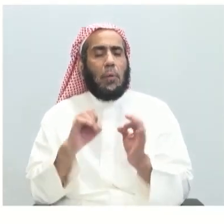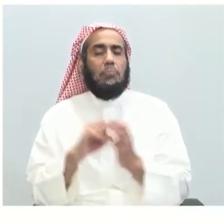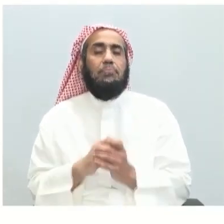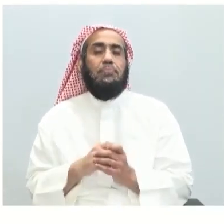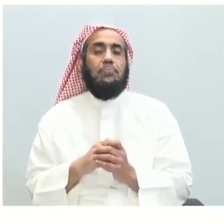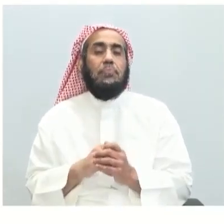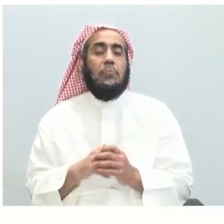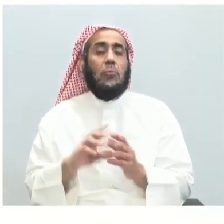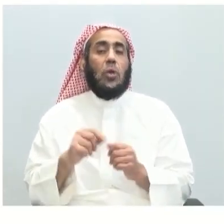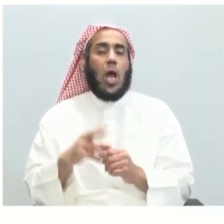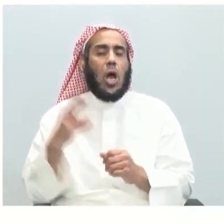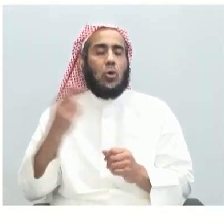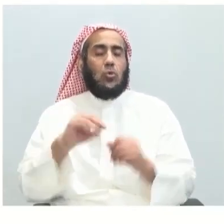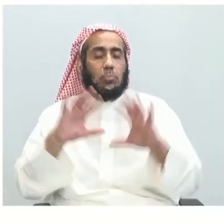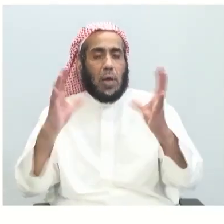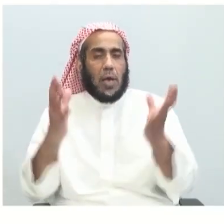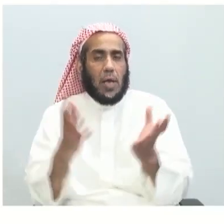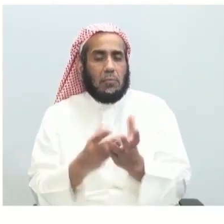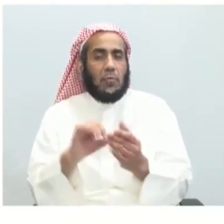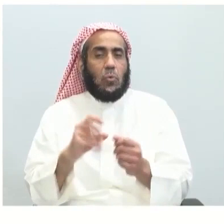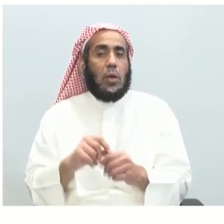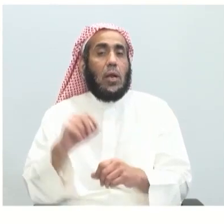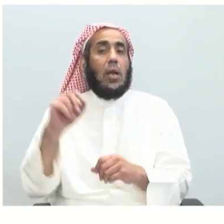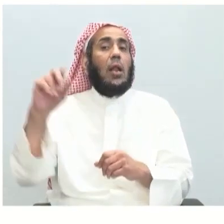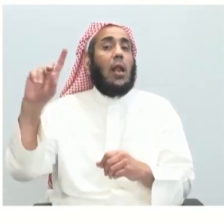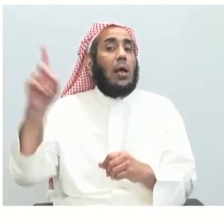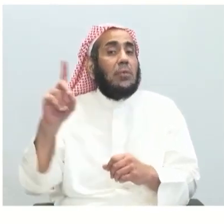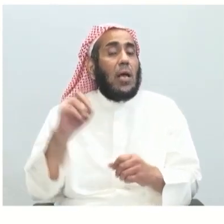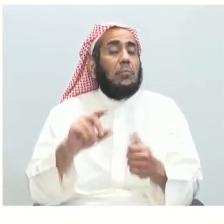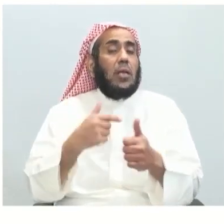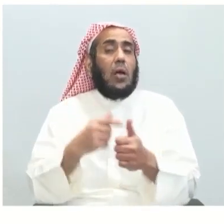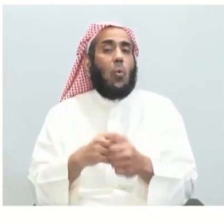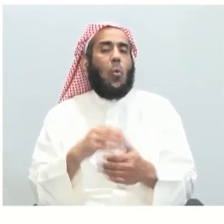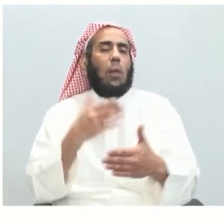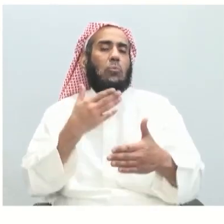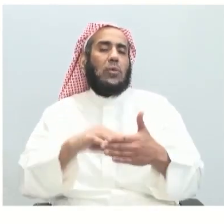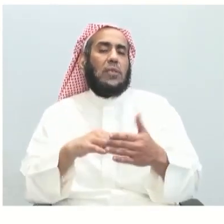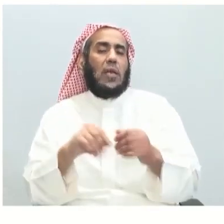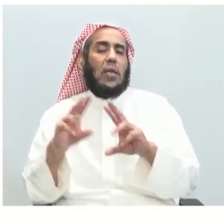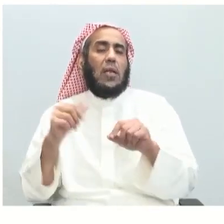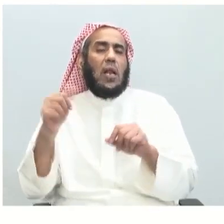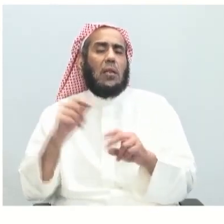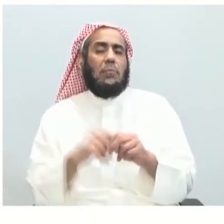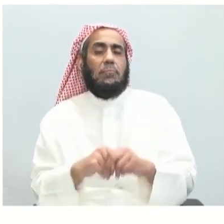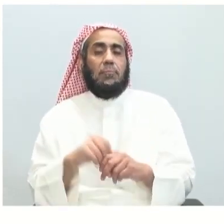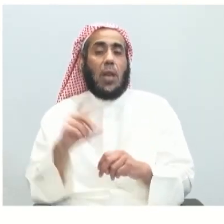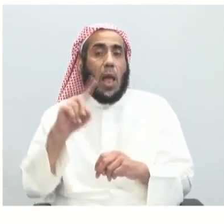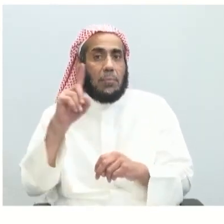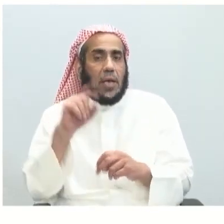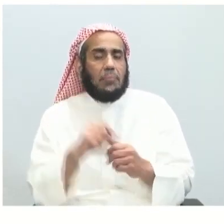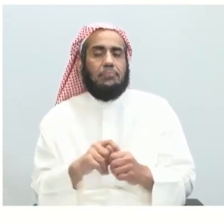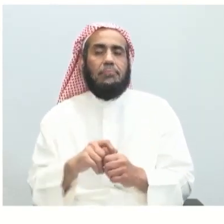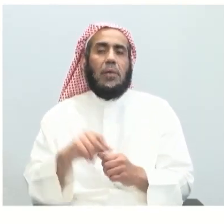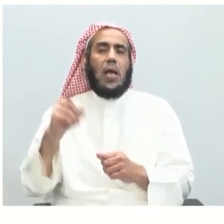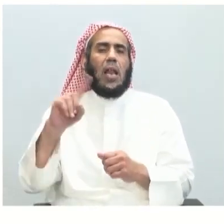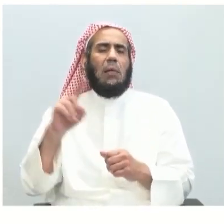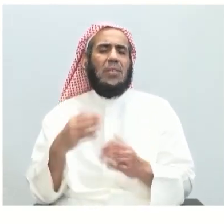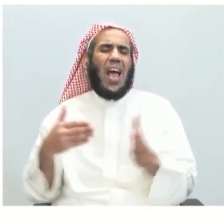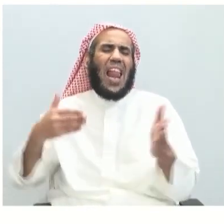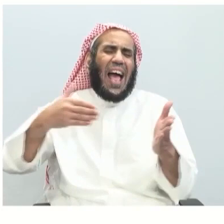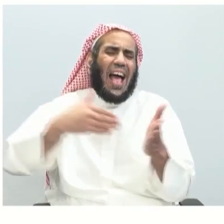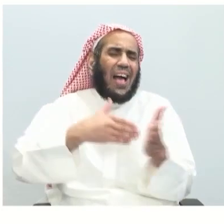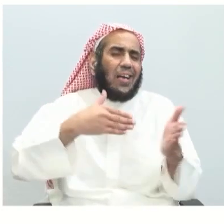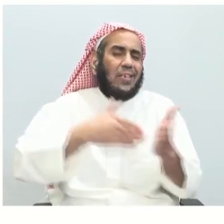هنا ايضا ارسم خدمه مفاهيم كل من الهمزه الابتدائيه والمتوسطه على غراء خريطه المفاهيم وانا ذكرت ايضا لك الهمزه المتطرفه